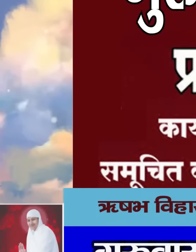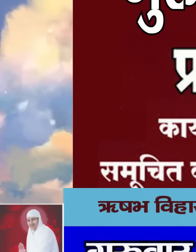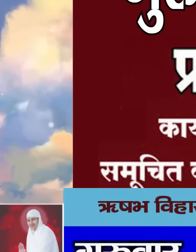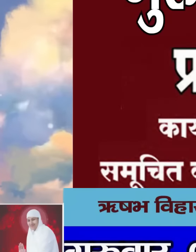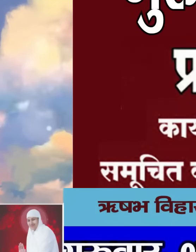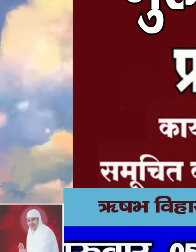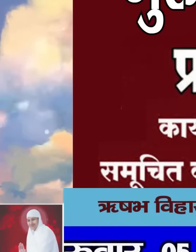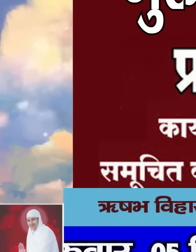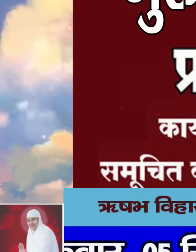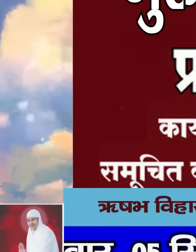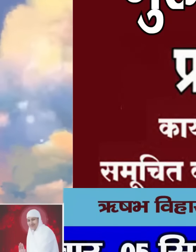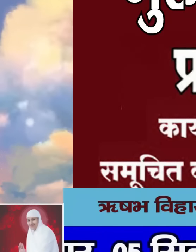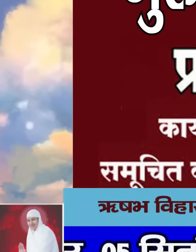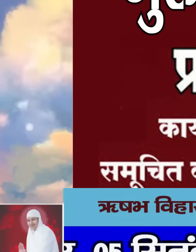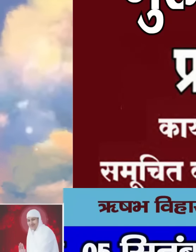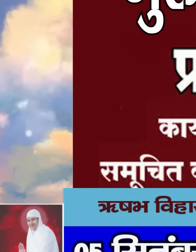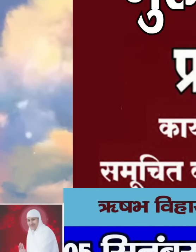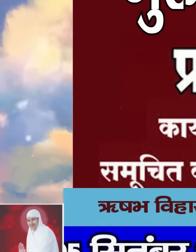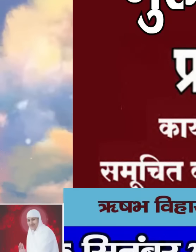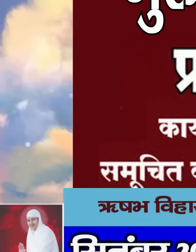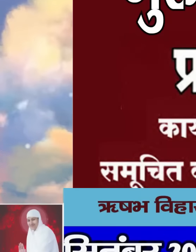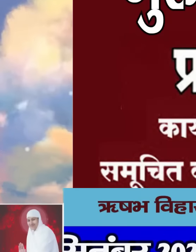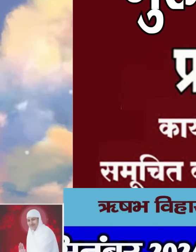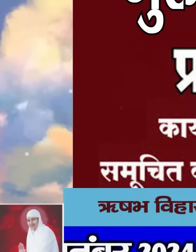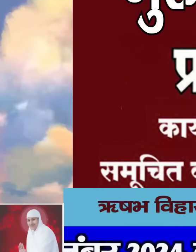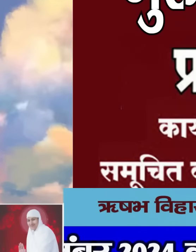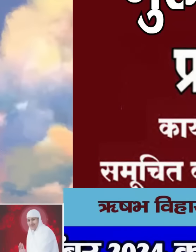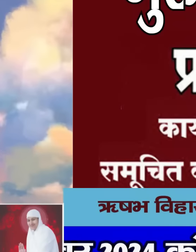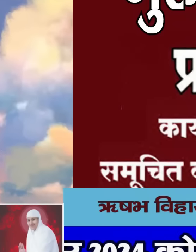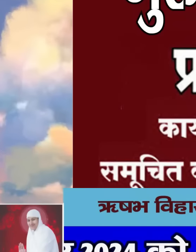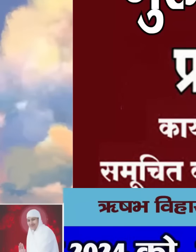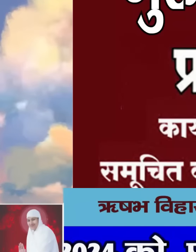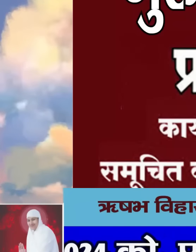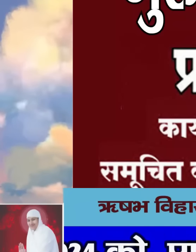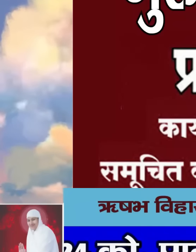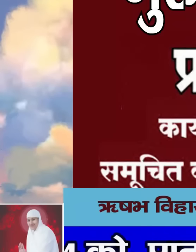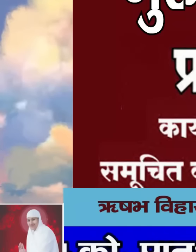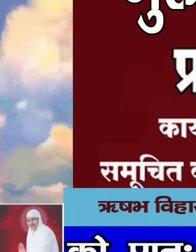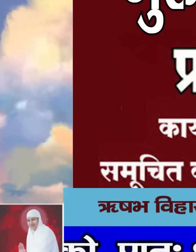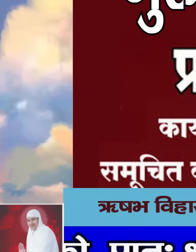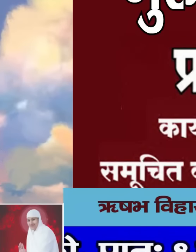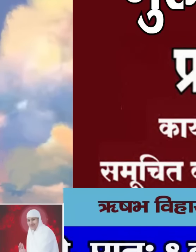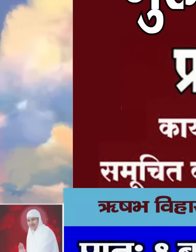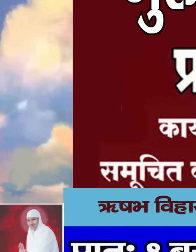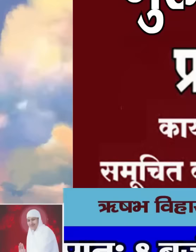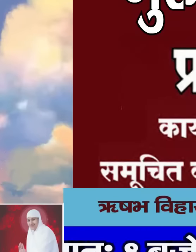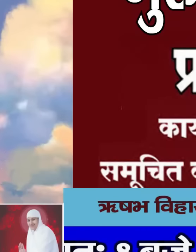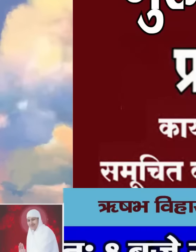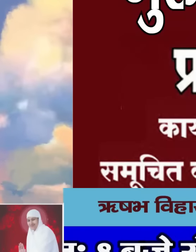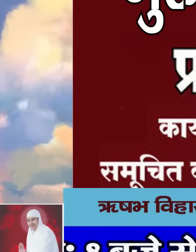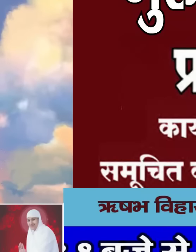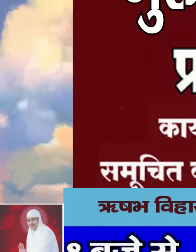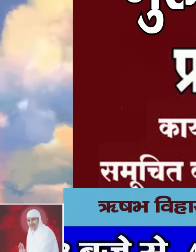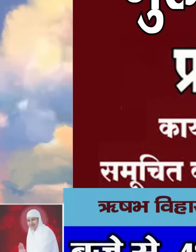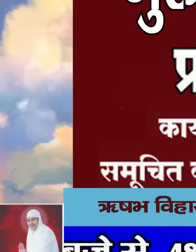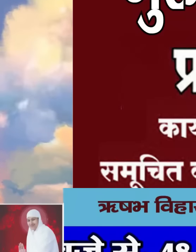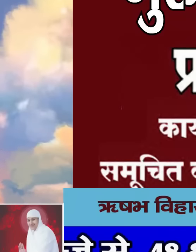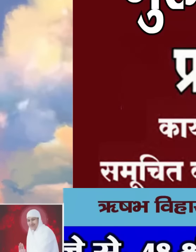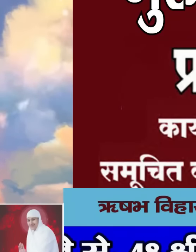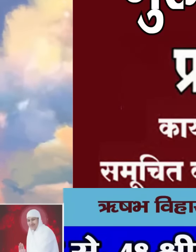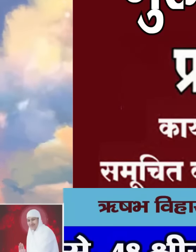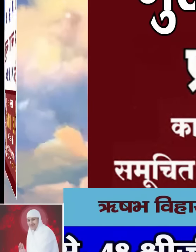सितंबर 2024 प्रातः 8 बजे से। जी हाँ, कार्यक्रम के पश्चात वात्सल्य भोज